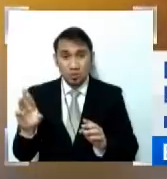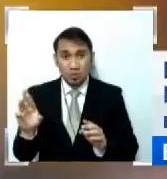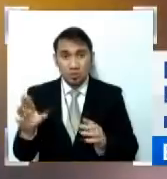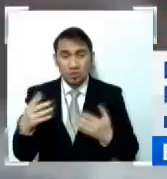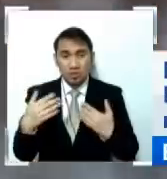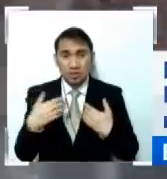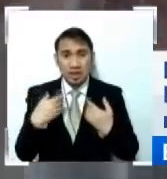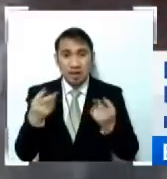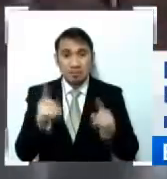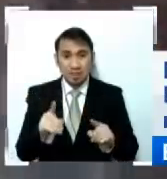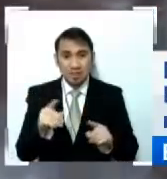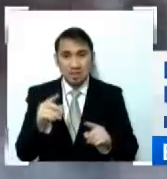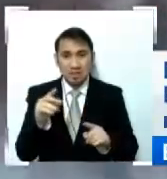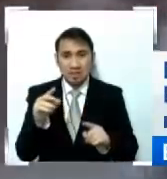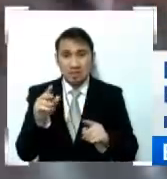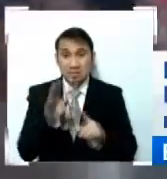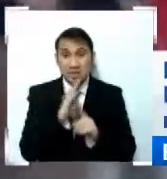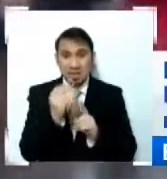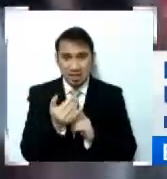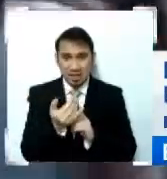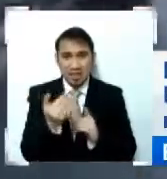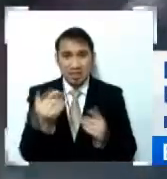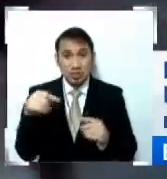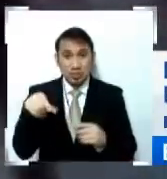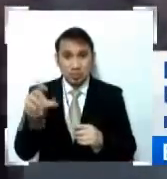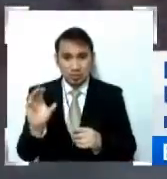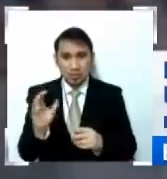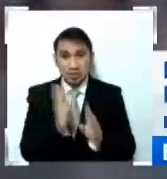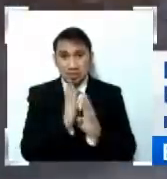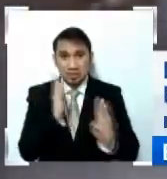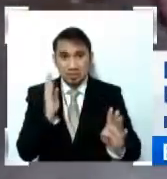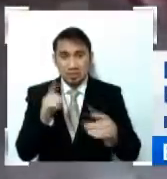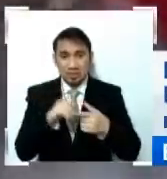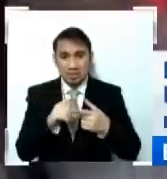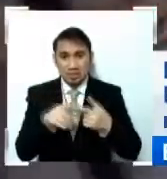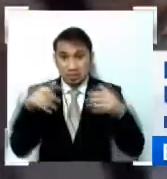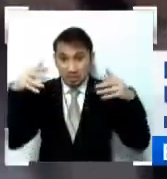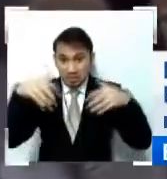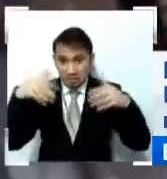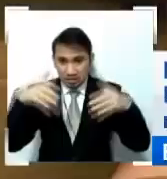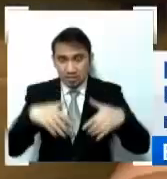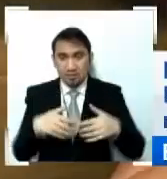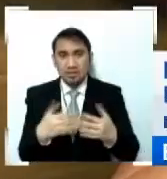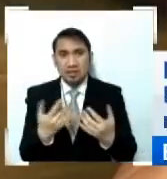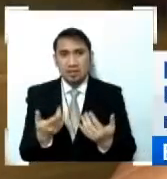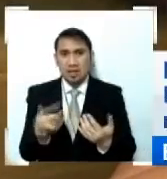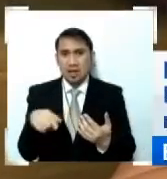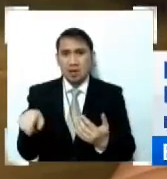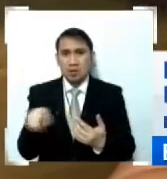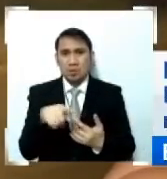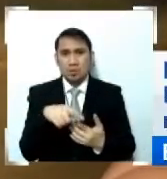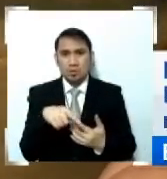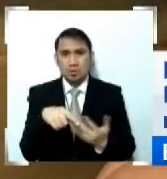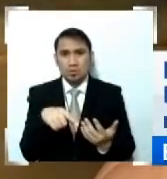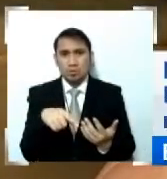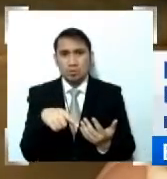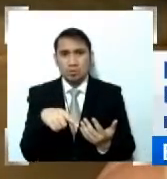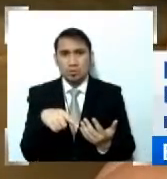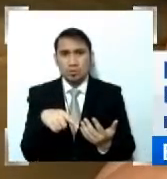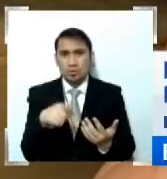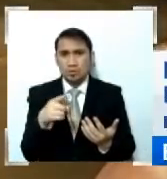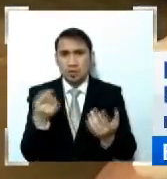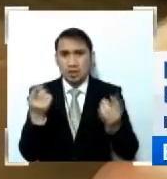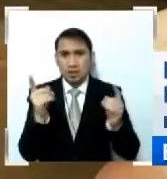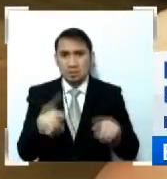City kahapon. Sumabay pa ang ulan. Alos karamihan dito sa lugar namin is mga bandang gabi na.